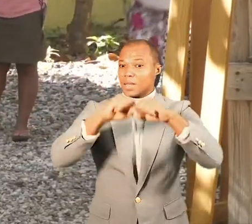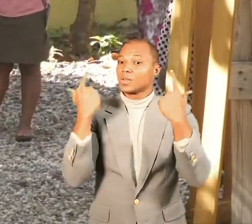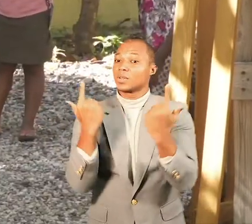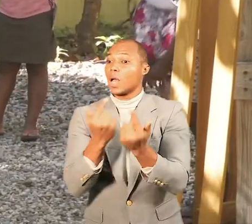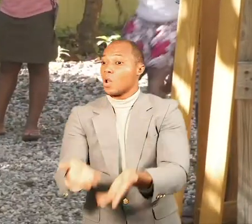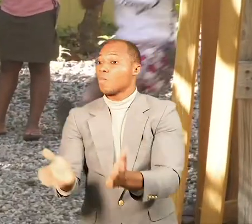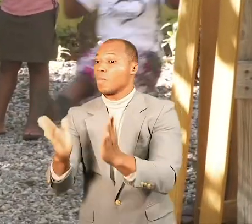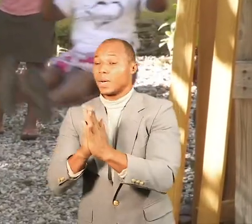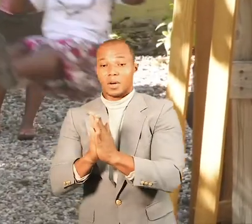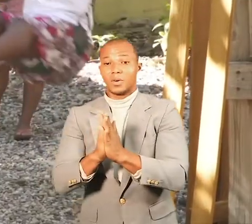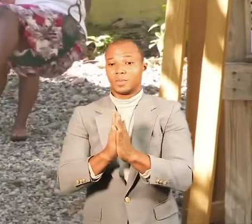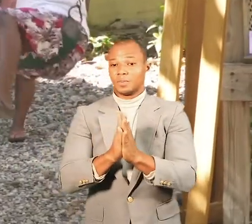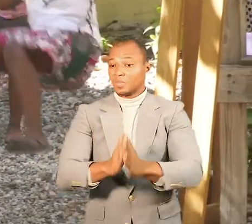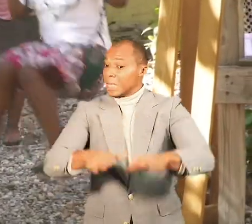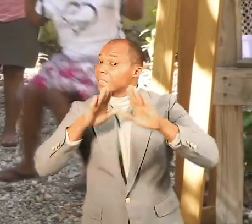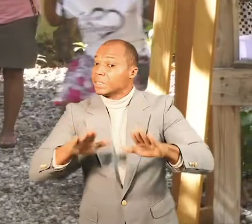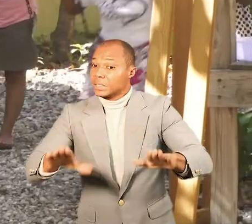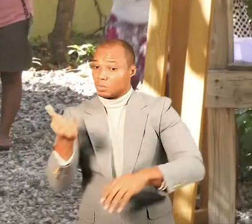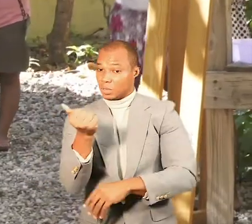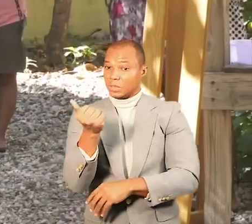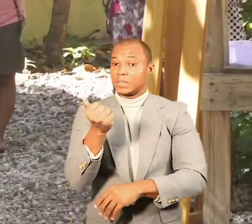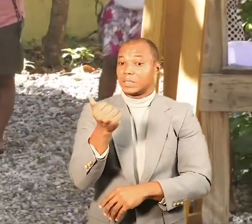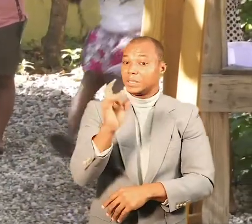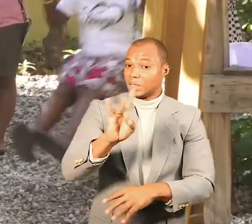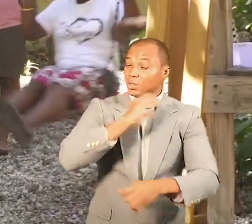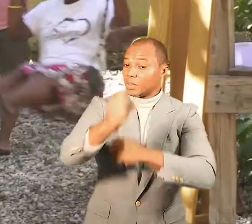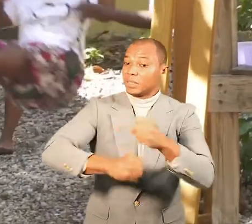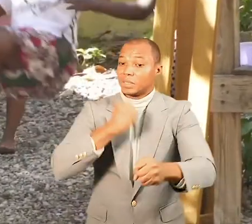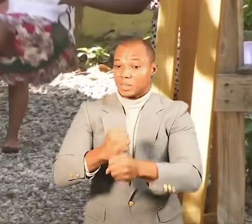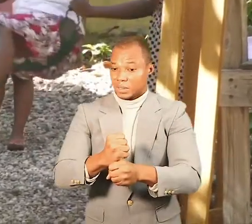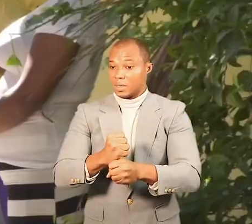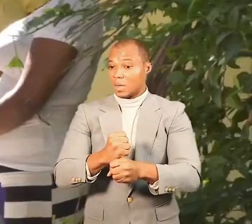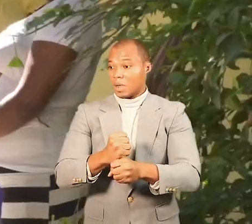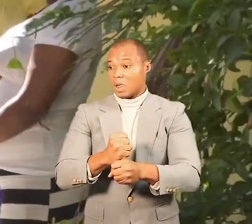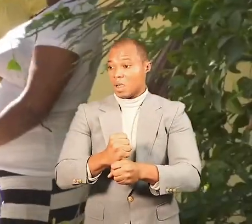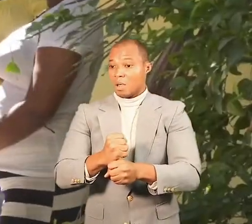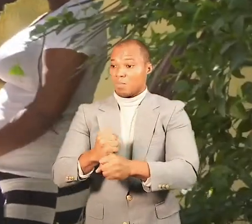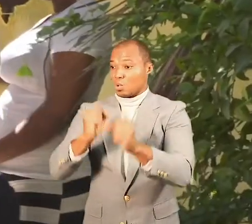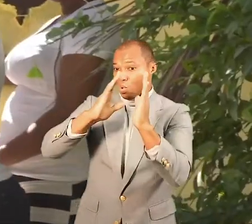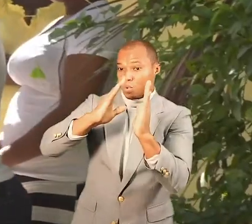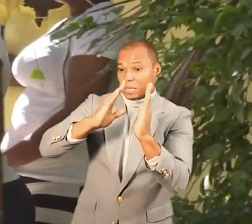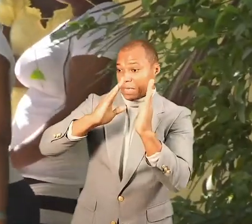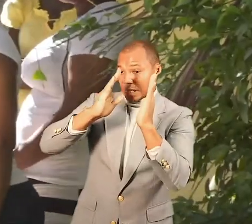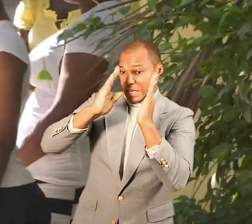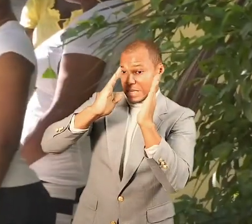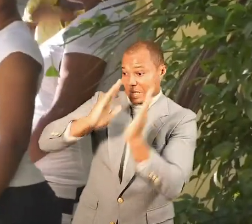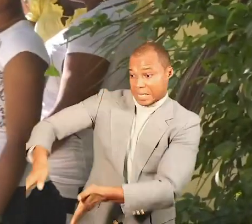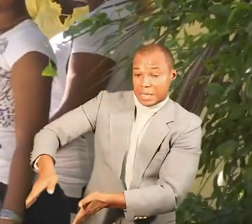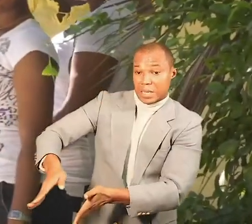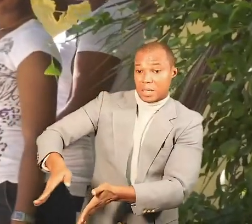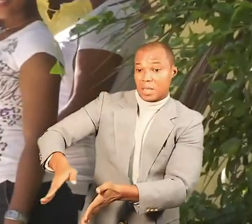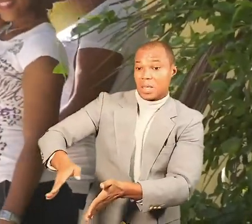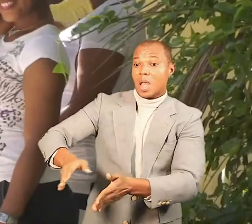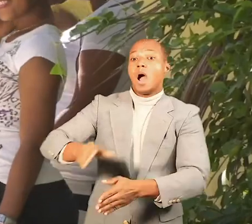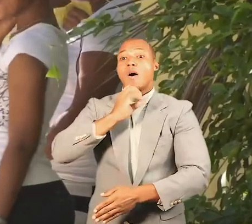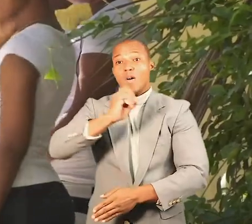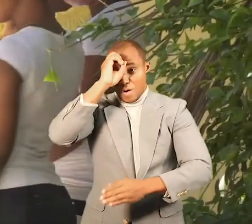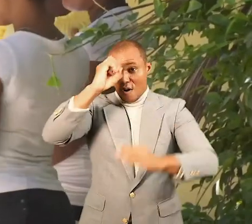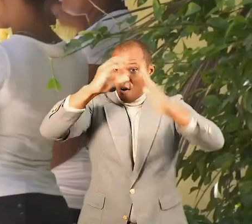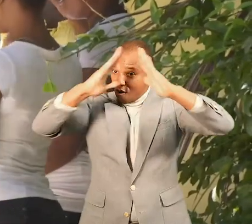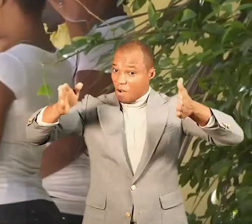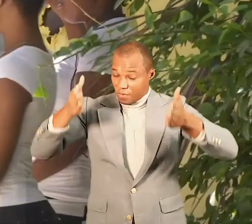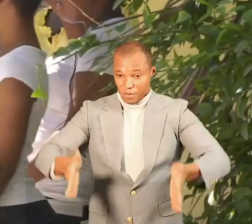bien-être social les vini, yo te mande nou bon timoun 18 ans. Vous avez 18 ans pour ne pas gagner un orphelinat. Mais nous-mêmes, vous travaillez, nous